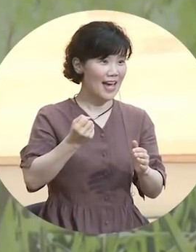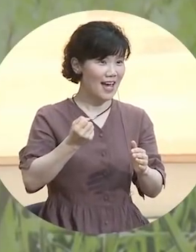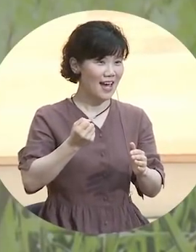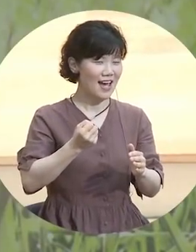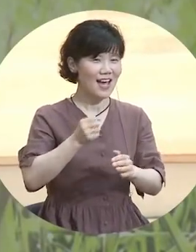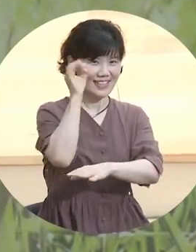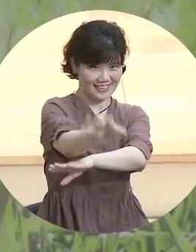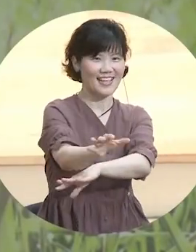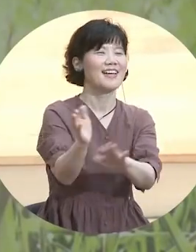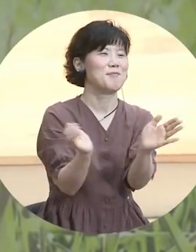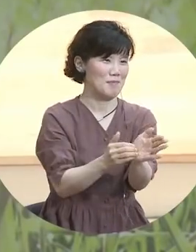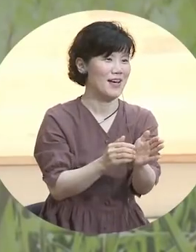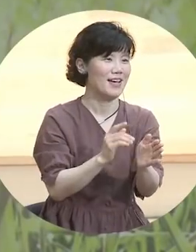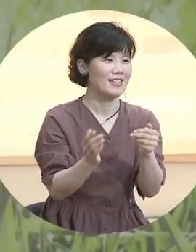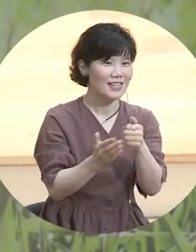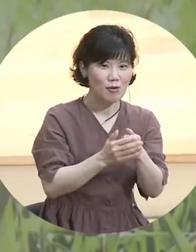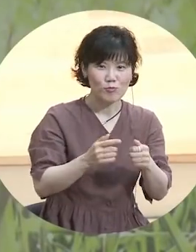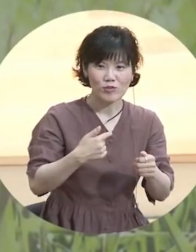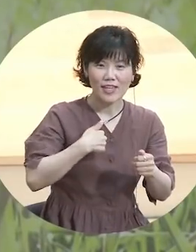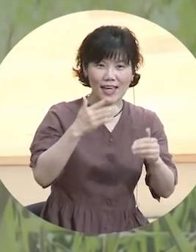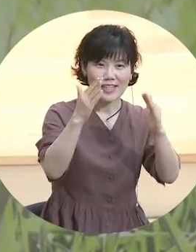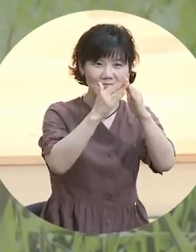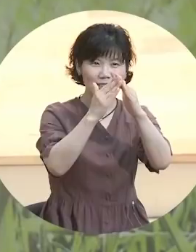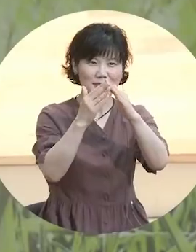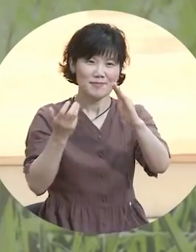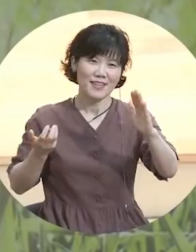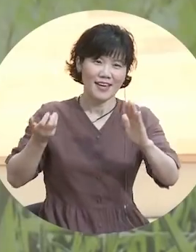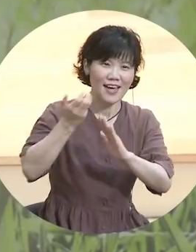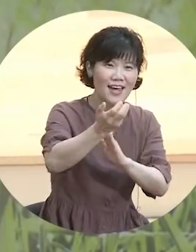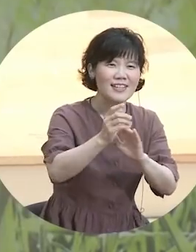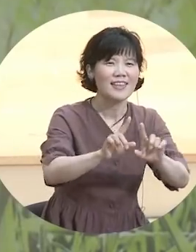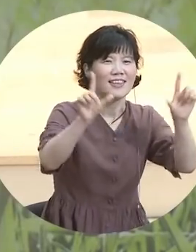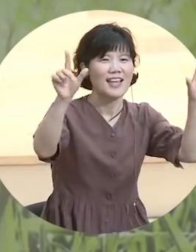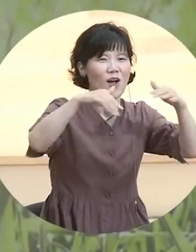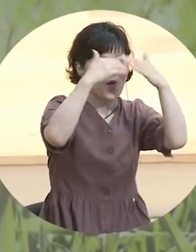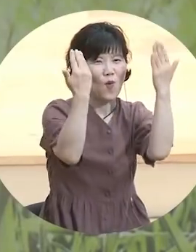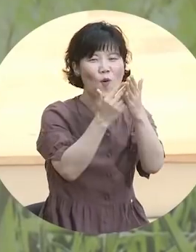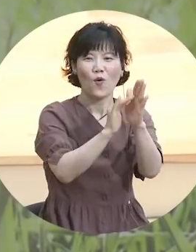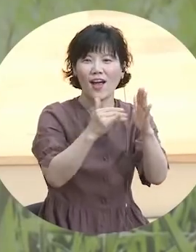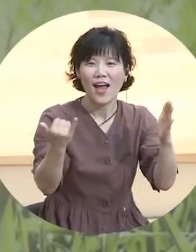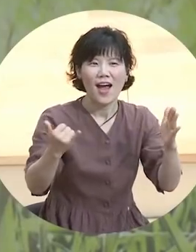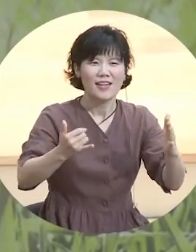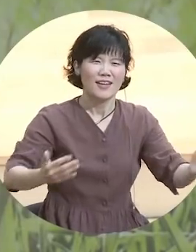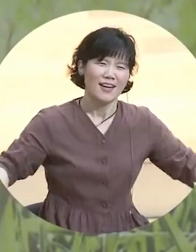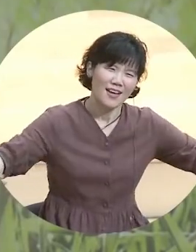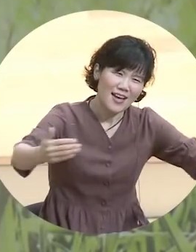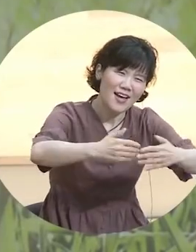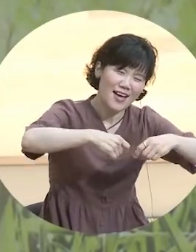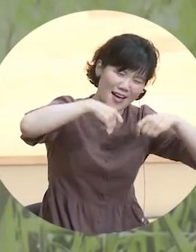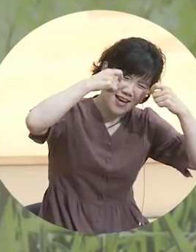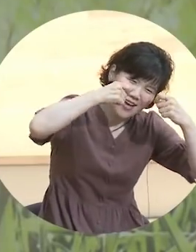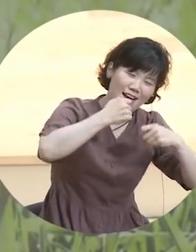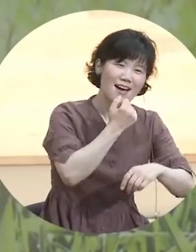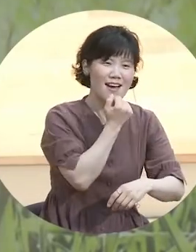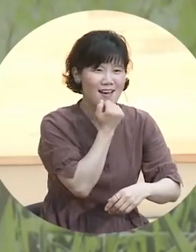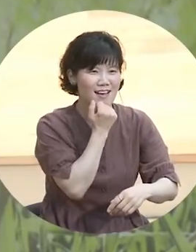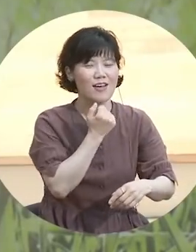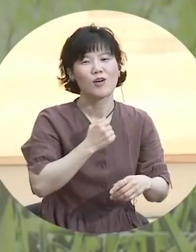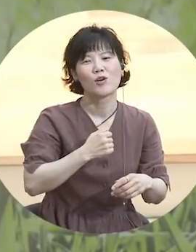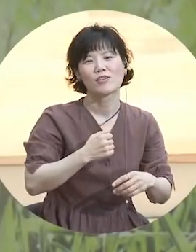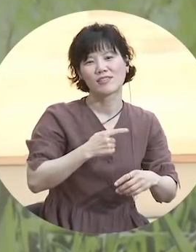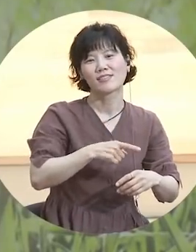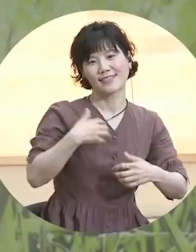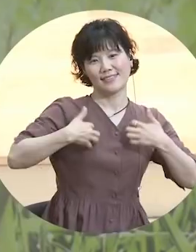내 집을 탁 장만했습니다. 그 집에 처음 들어가는 날 온 가족이 그냥 부둥켜 울기도 하고 웃기도 하고 너무